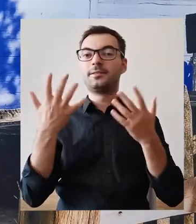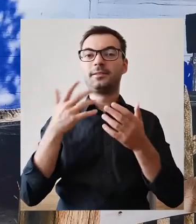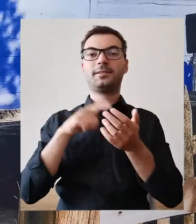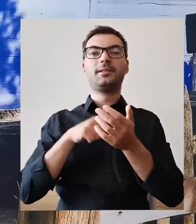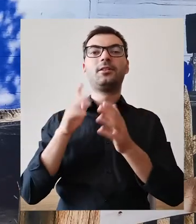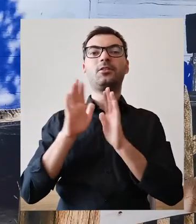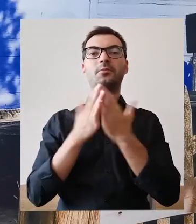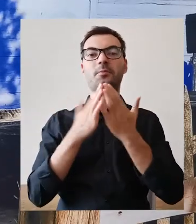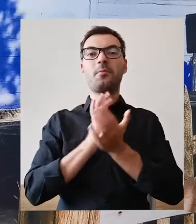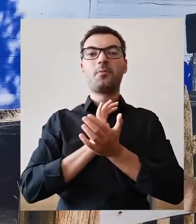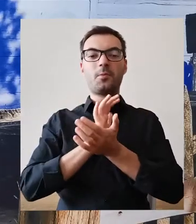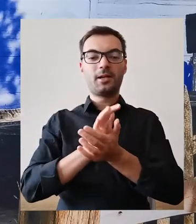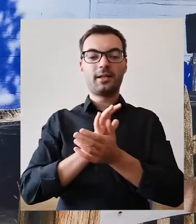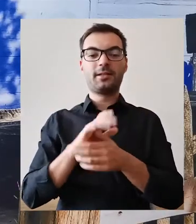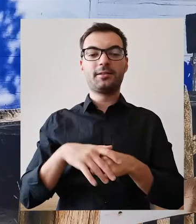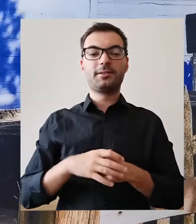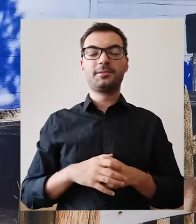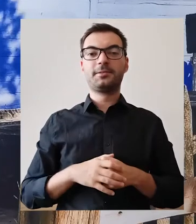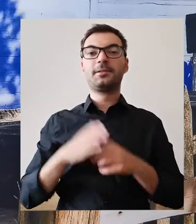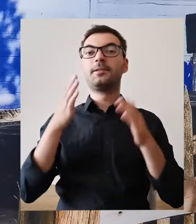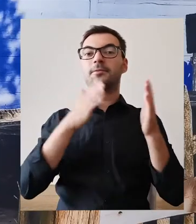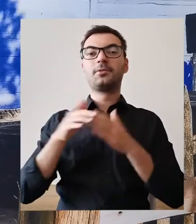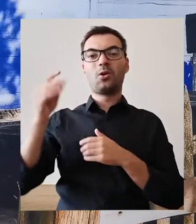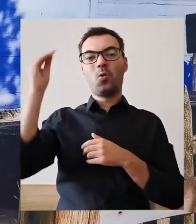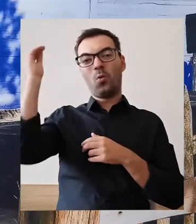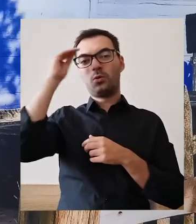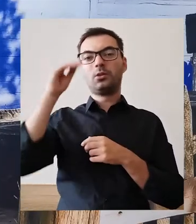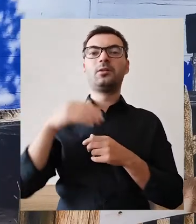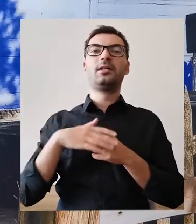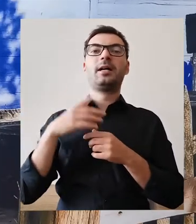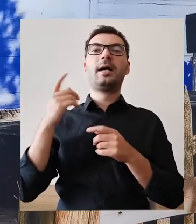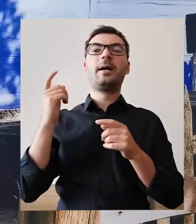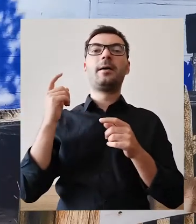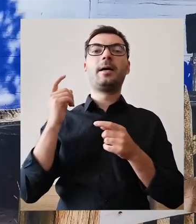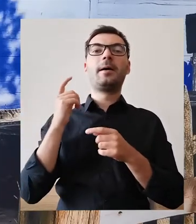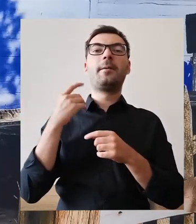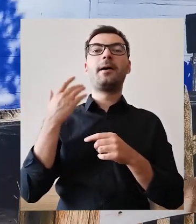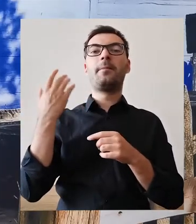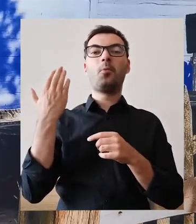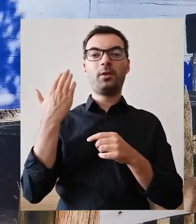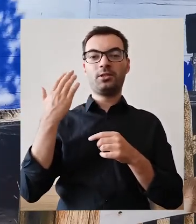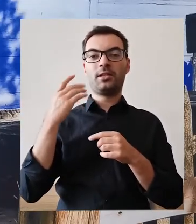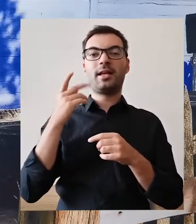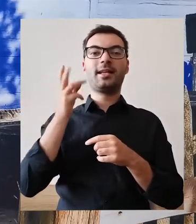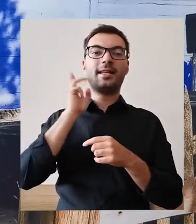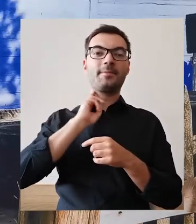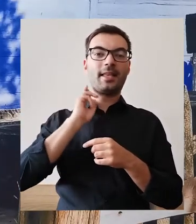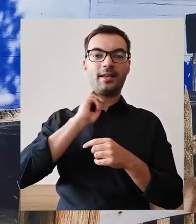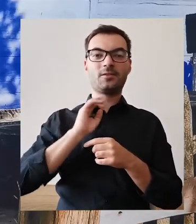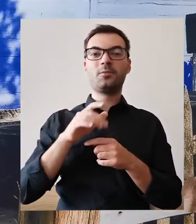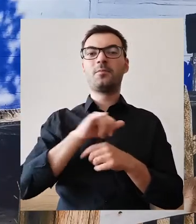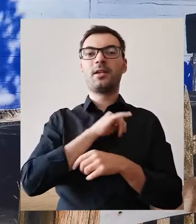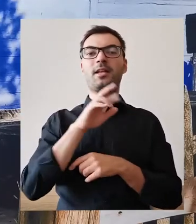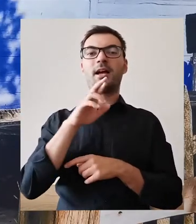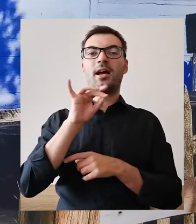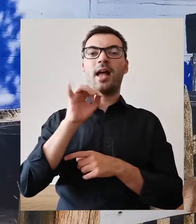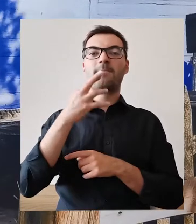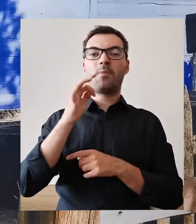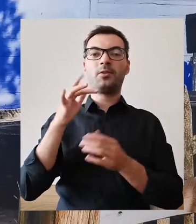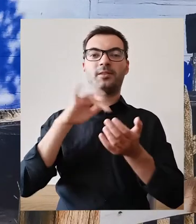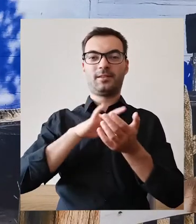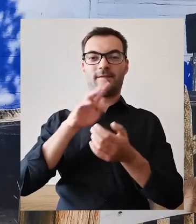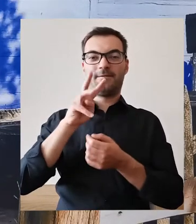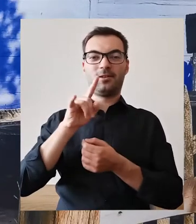publikacji przygotowanej przez uczniów publicznego gimnazjum imienia bolesława remont abyśmy rzeczach